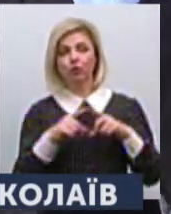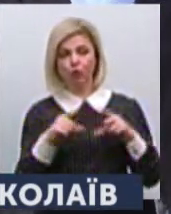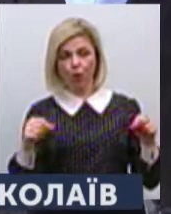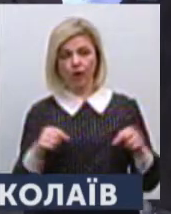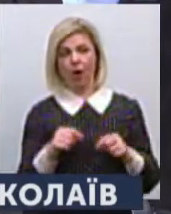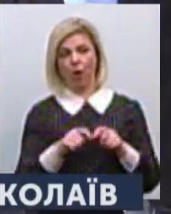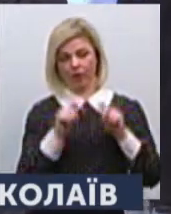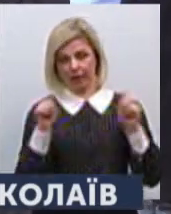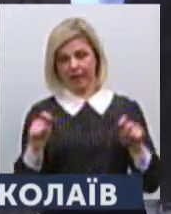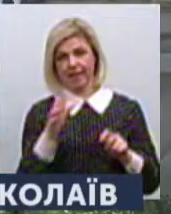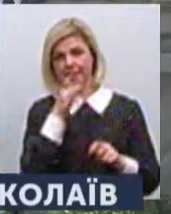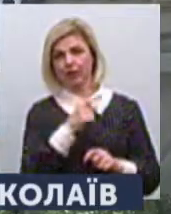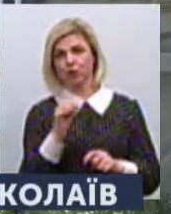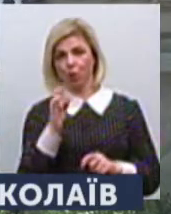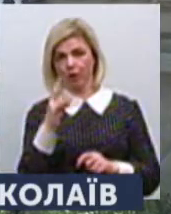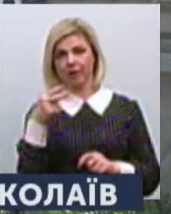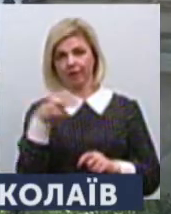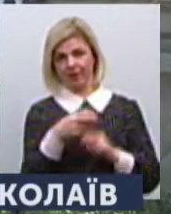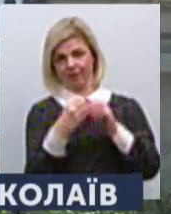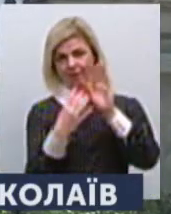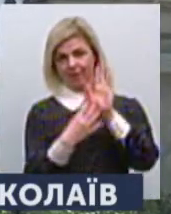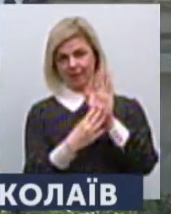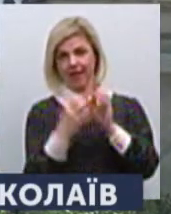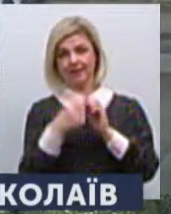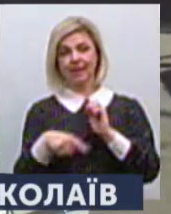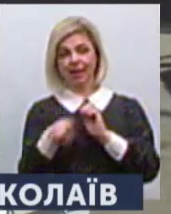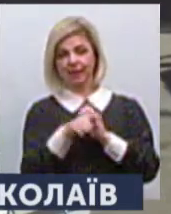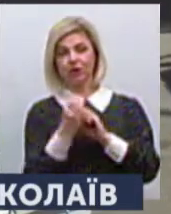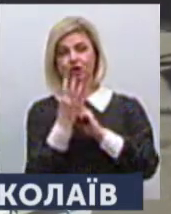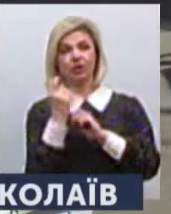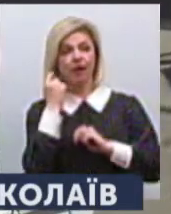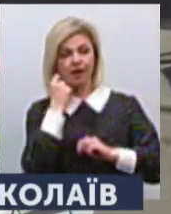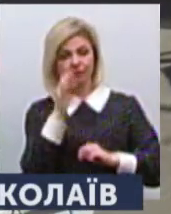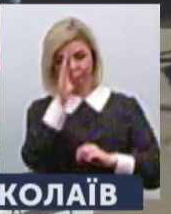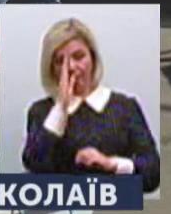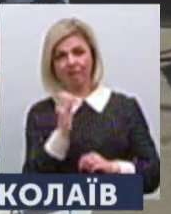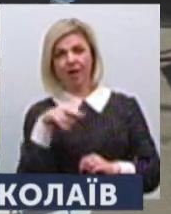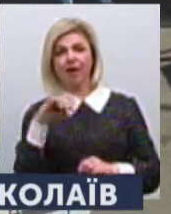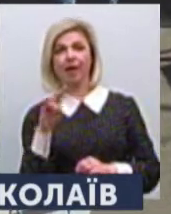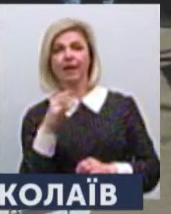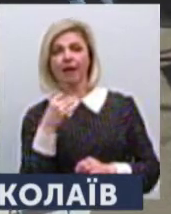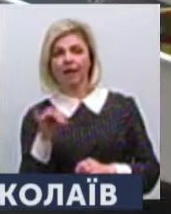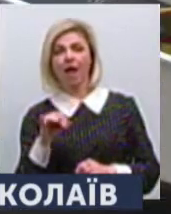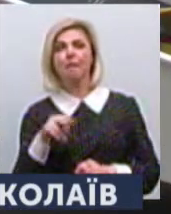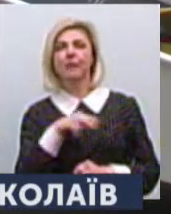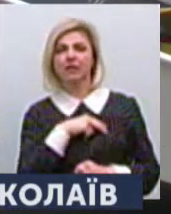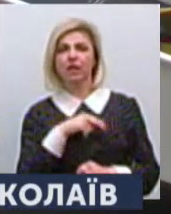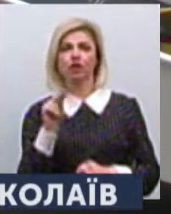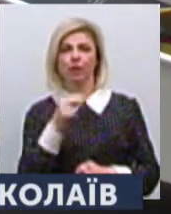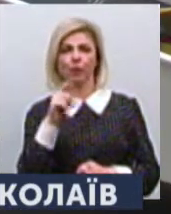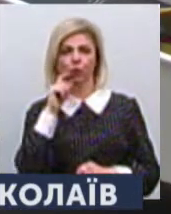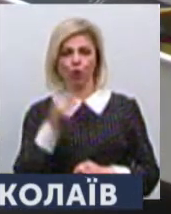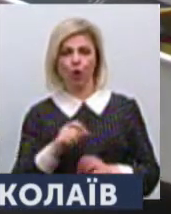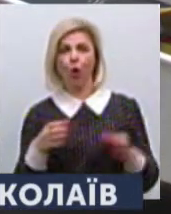«Комунарівець», відкрили сезон 2019. Серед них 14-річний Валерій Гарнага, призер чемпіонату України в командних